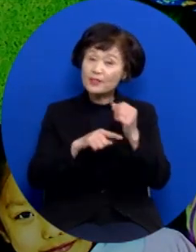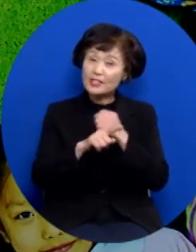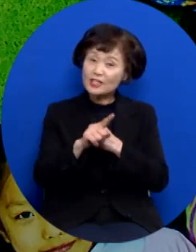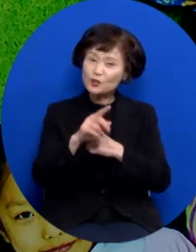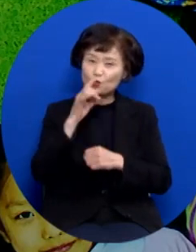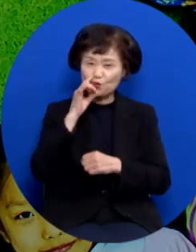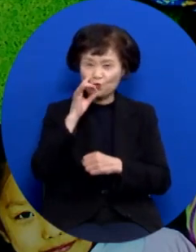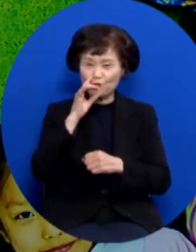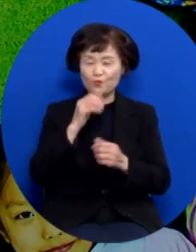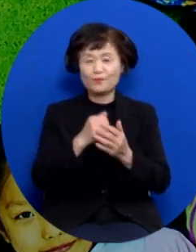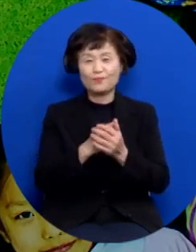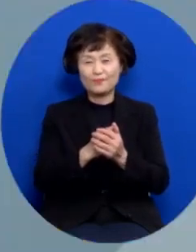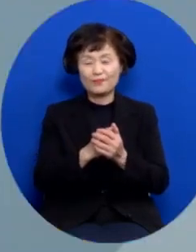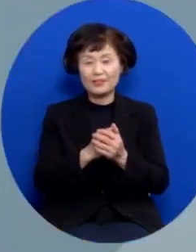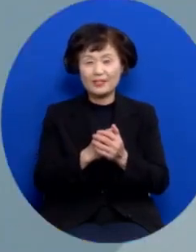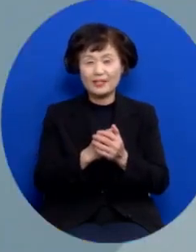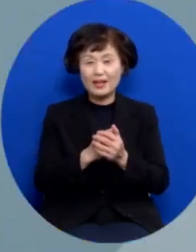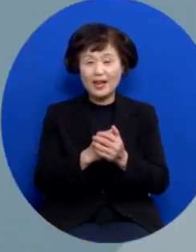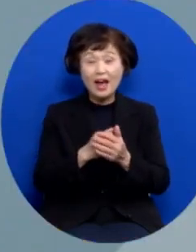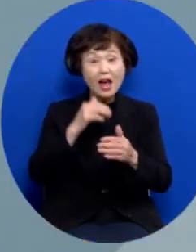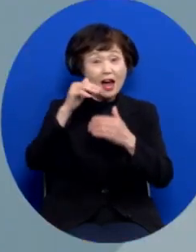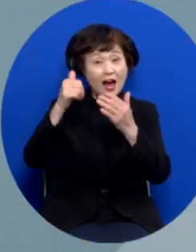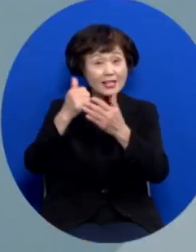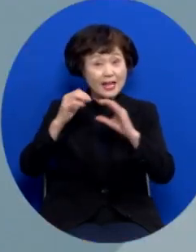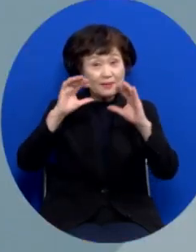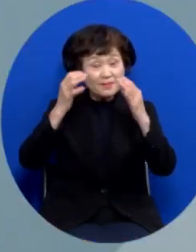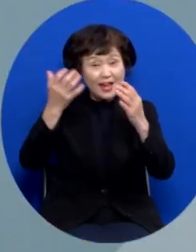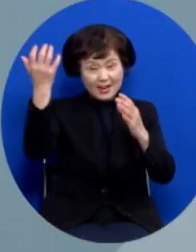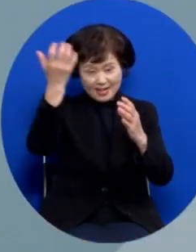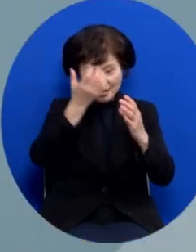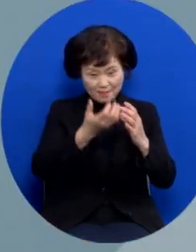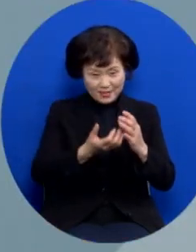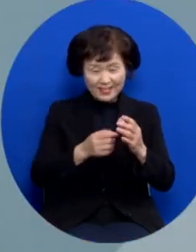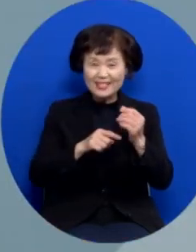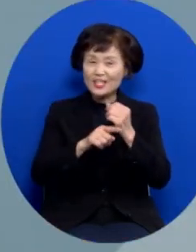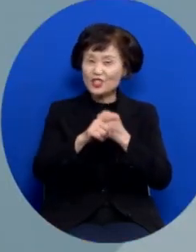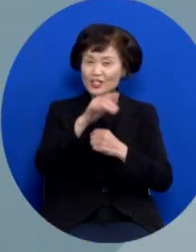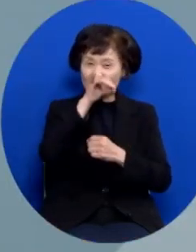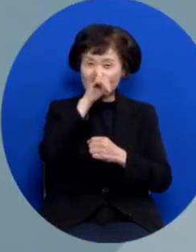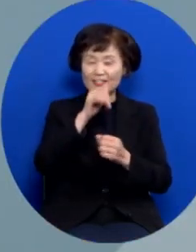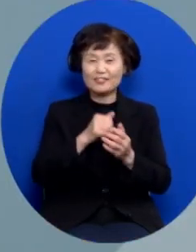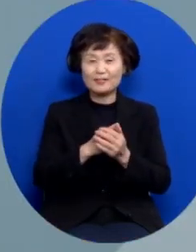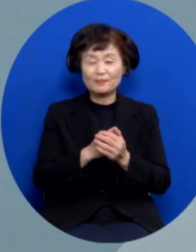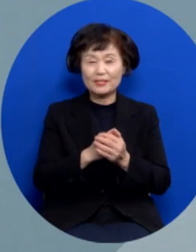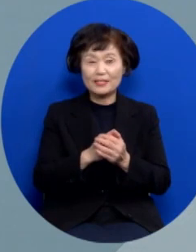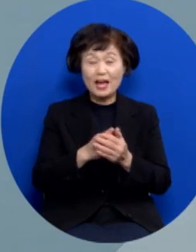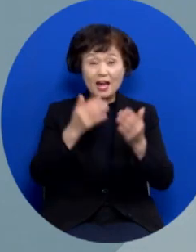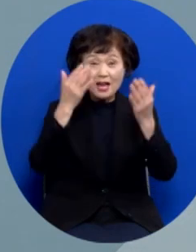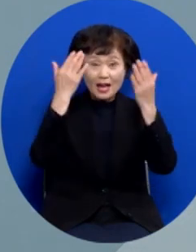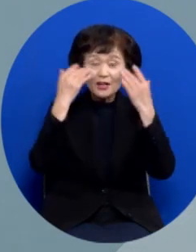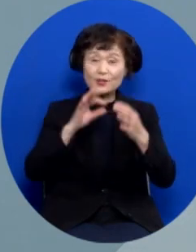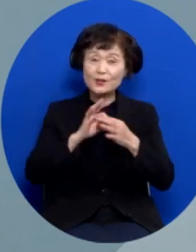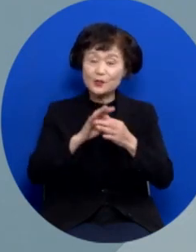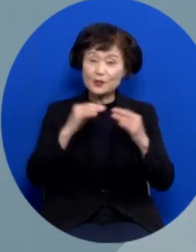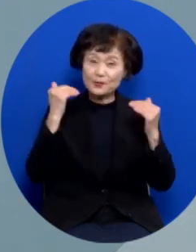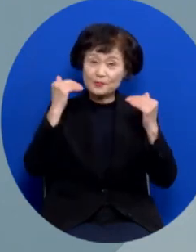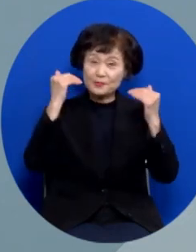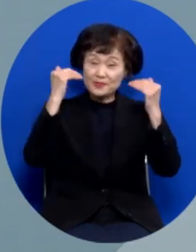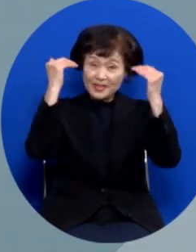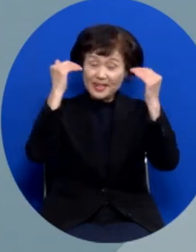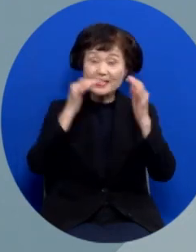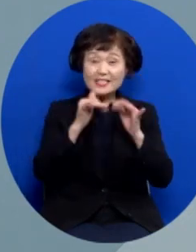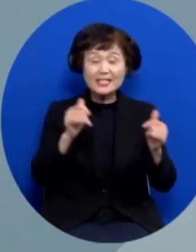뜻이 궁금한데요 하담은 하나님의 나라를 담아낸다라는 뜻을 가지고 있고요 저희 학교를 통해 자라난 인재들이